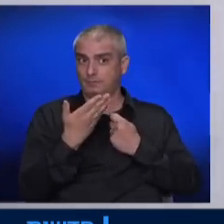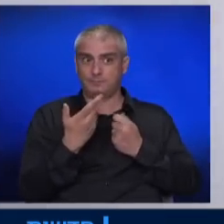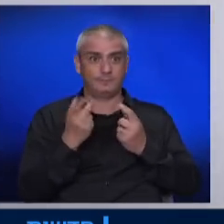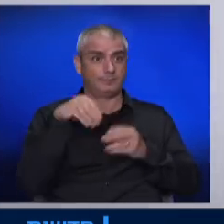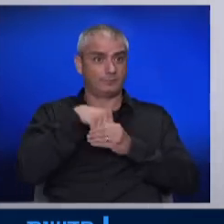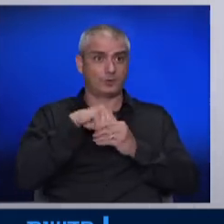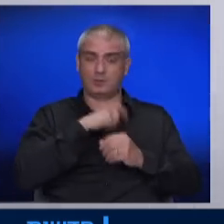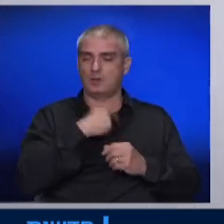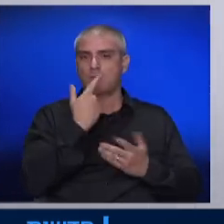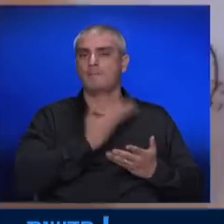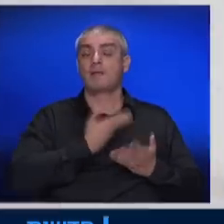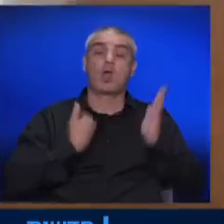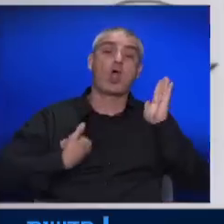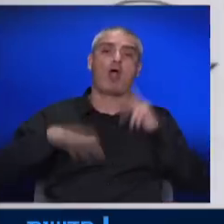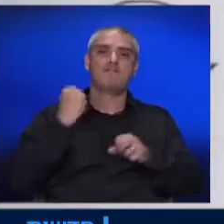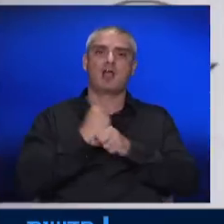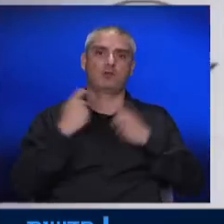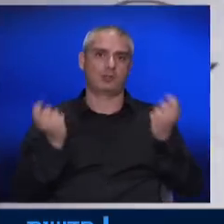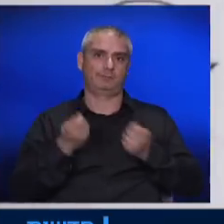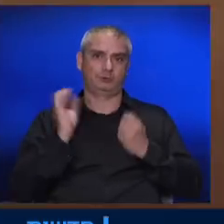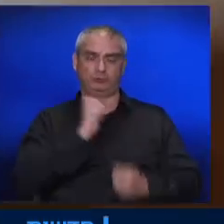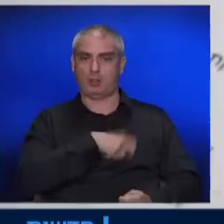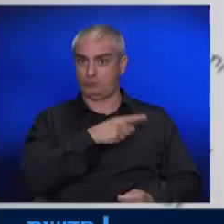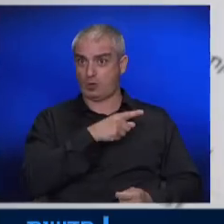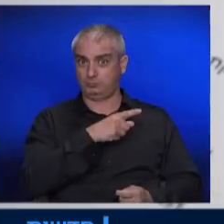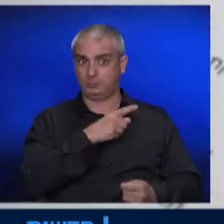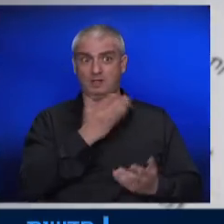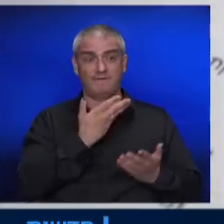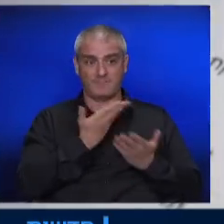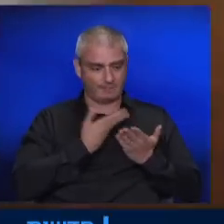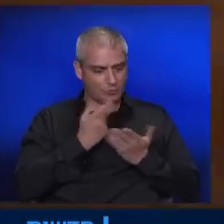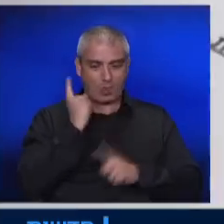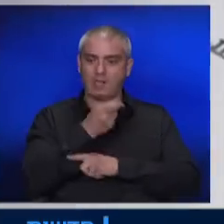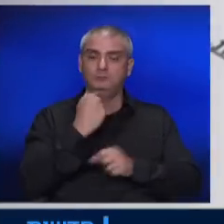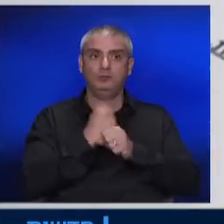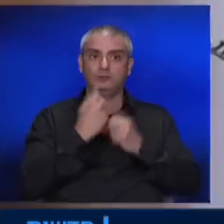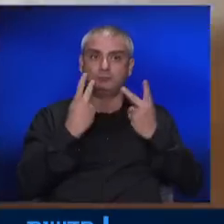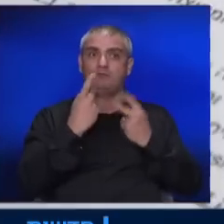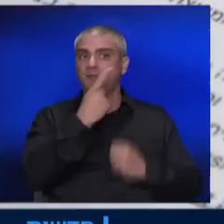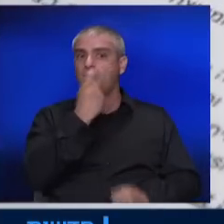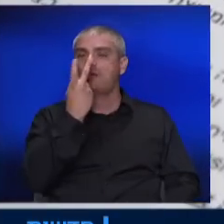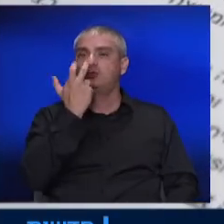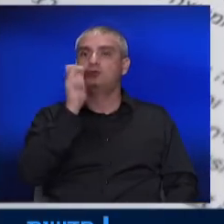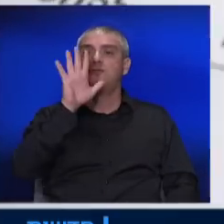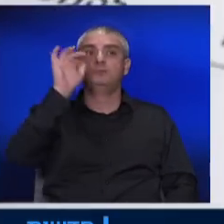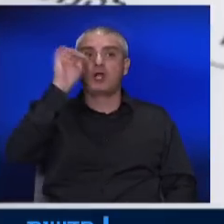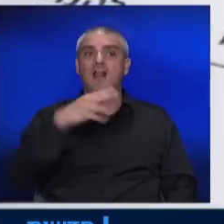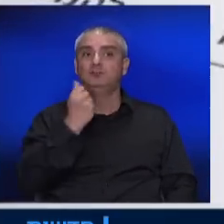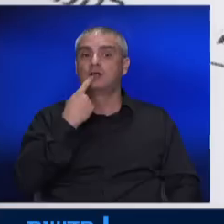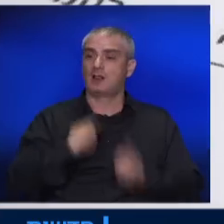את רוב עבודות הפרסום. למעשה הגיעו לידינו הזמנות עבודה בשווי של כ-135 אלף שקלים בשנת